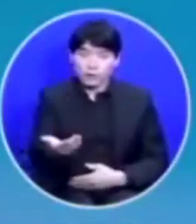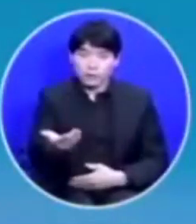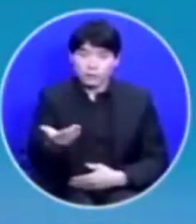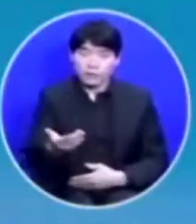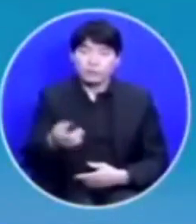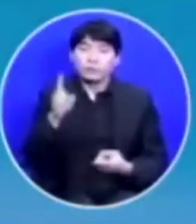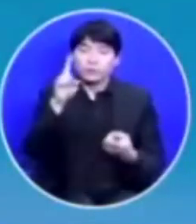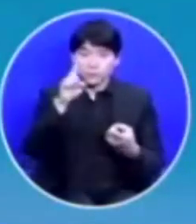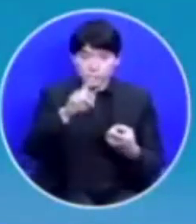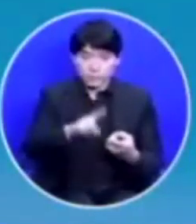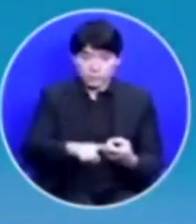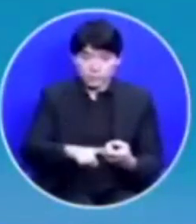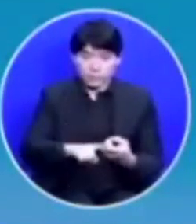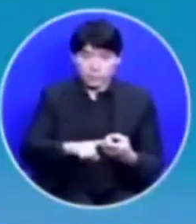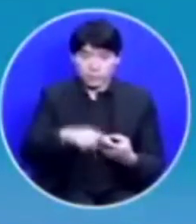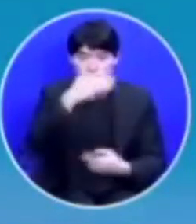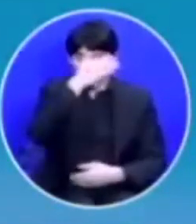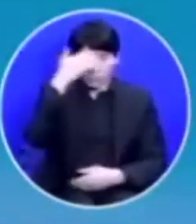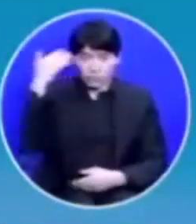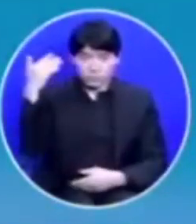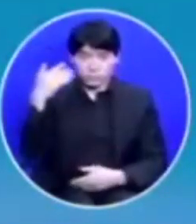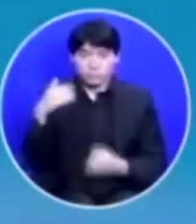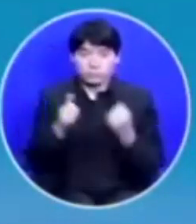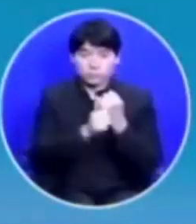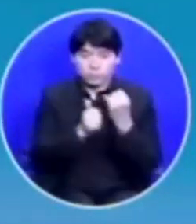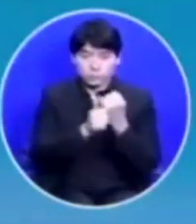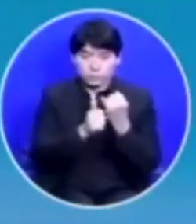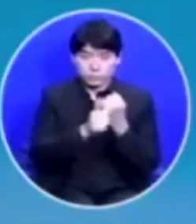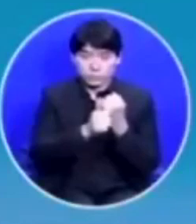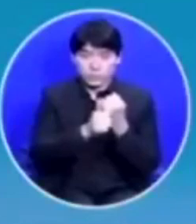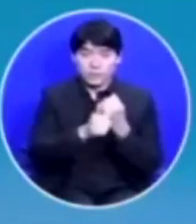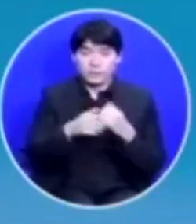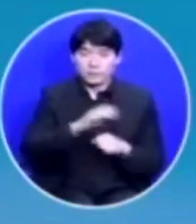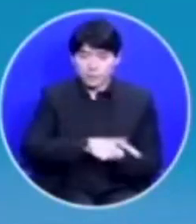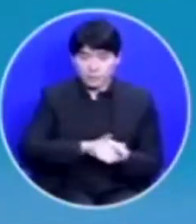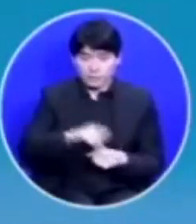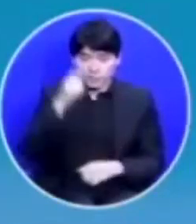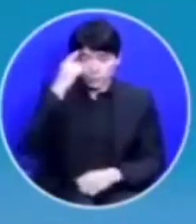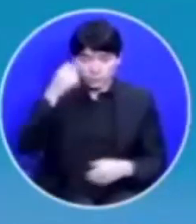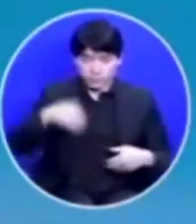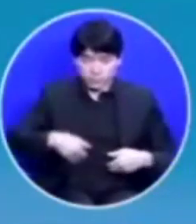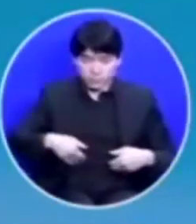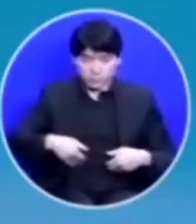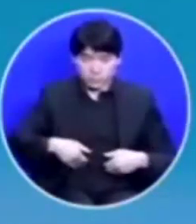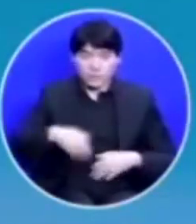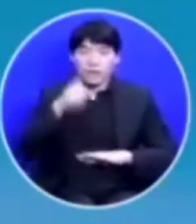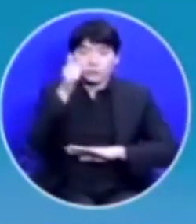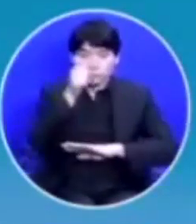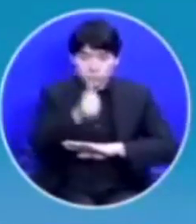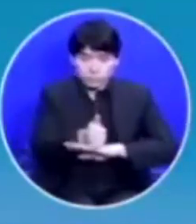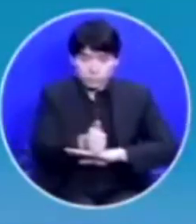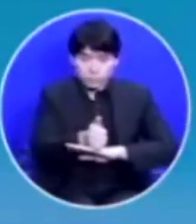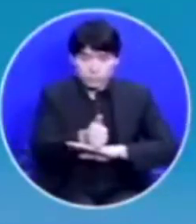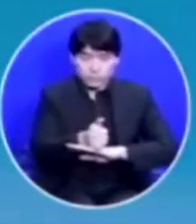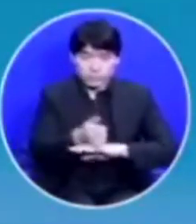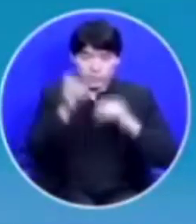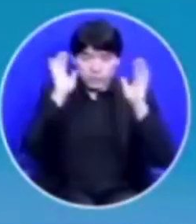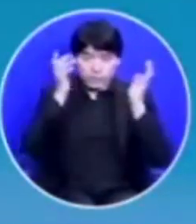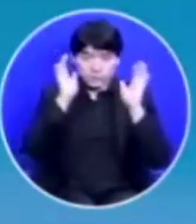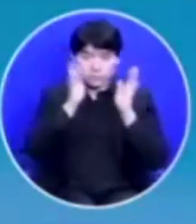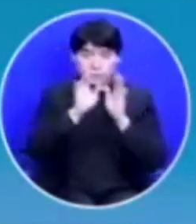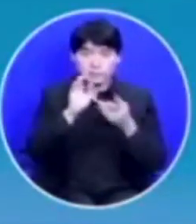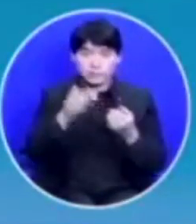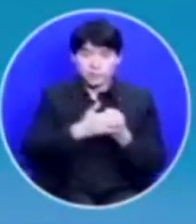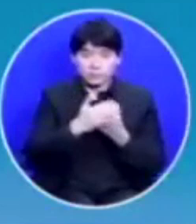대해서도 젊은 부부들이 깊이 생각해야 됩니다 나중에 가서 이제 아이들의 로